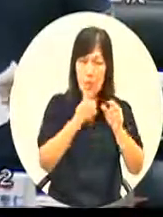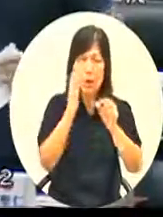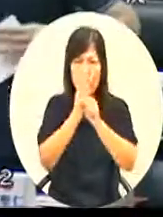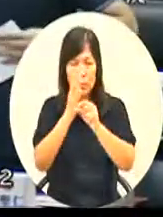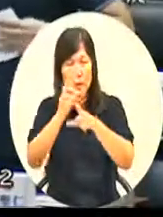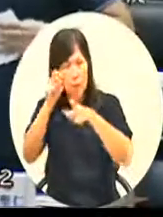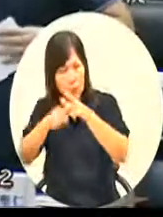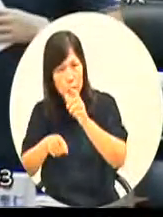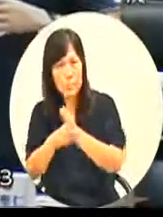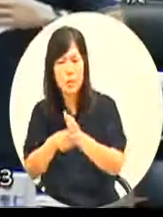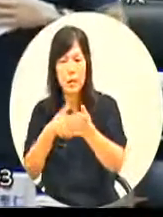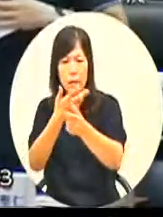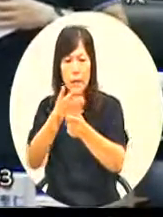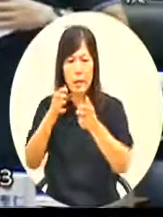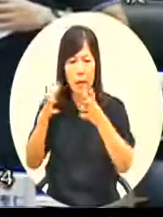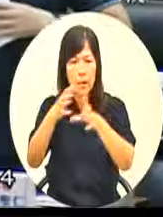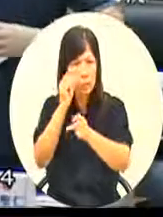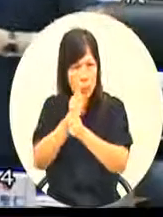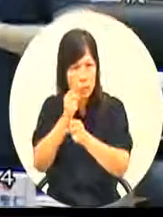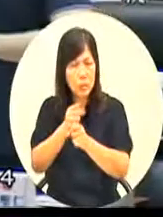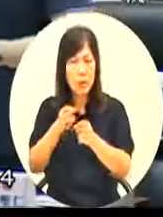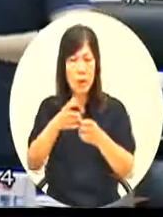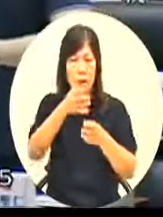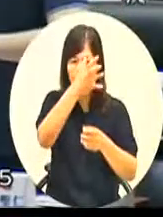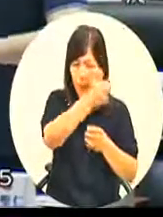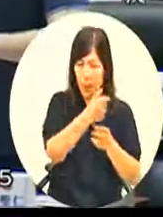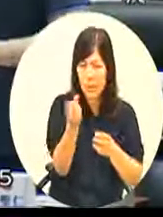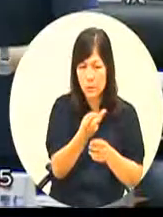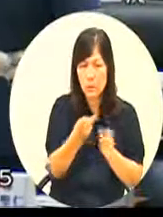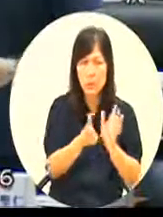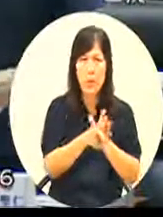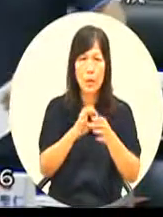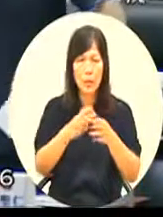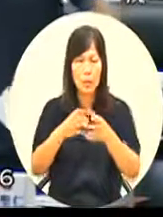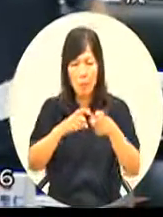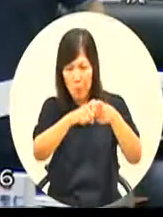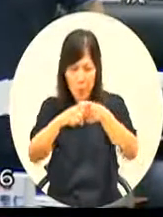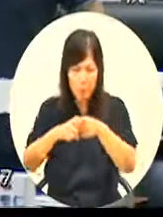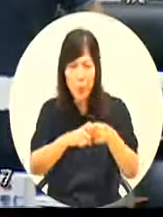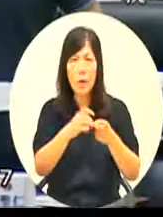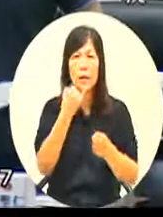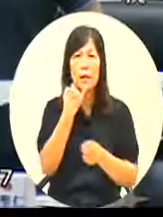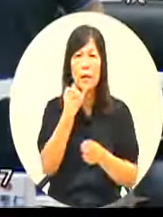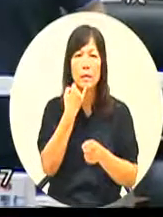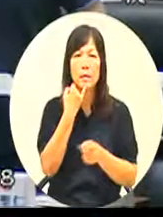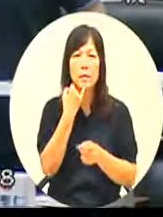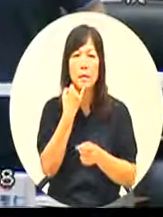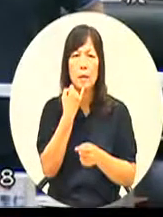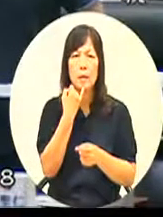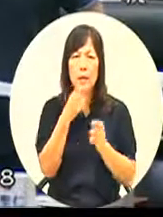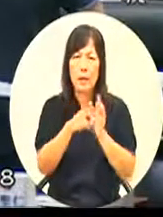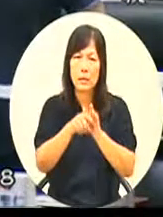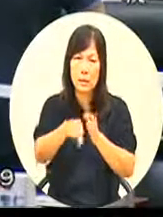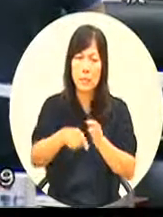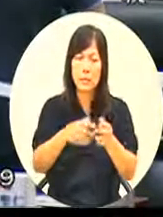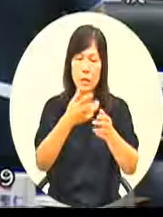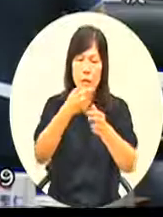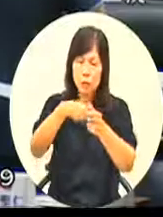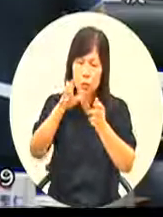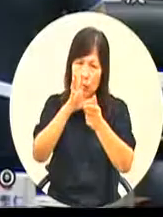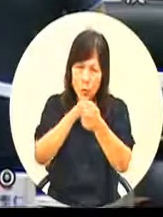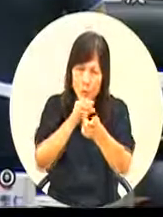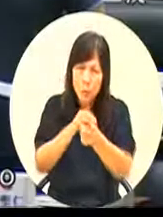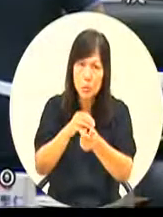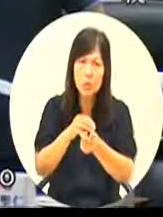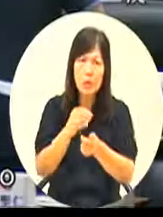他们的员工跟雇主之间有一个结合哈。这当然这去学习的可能是